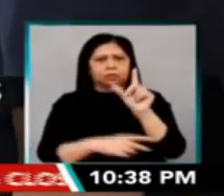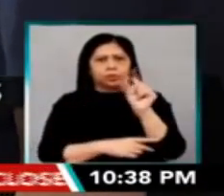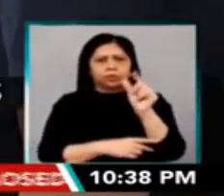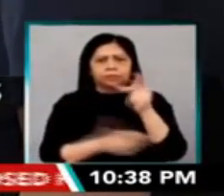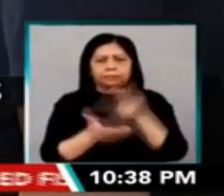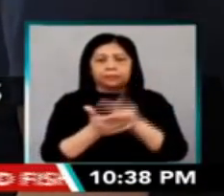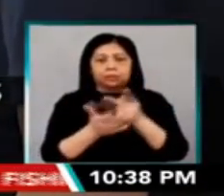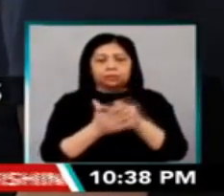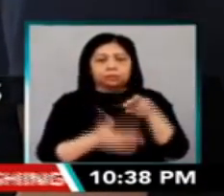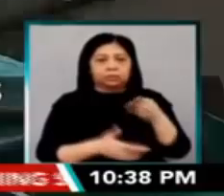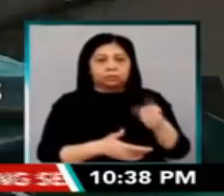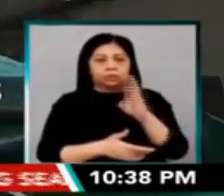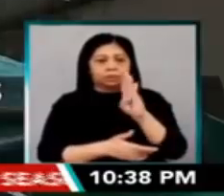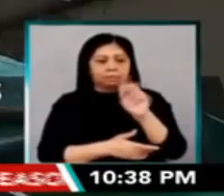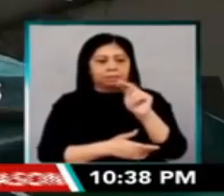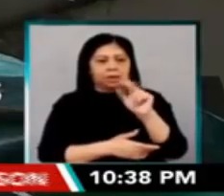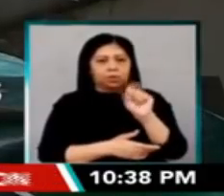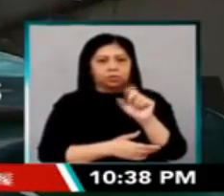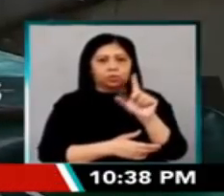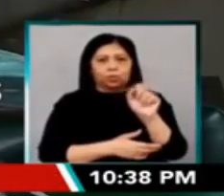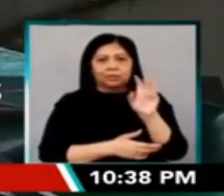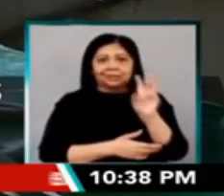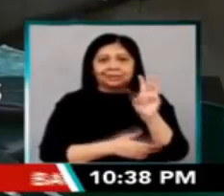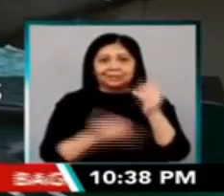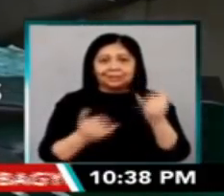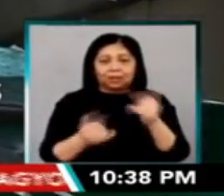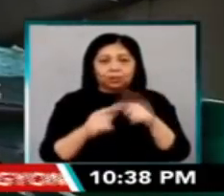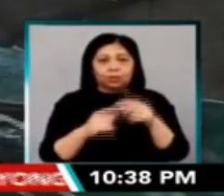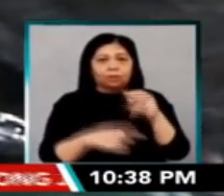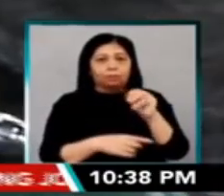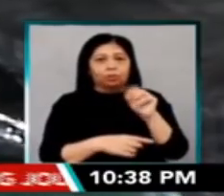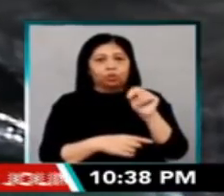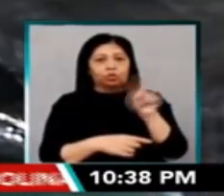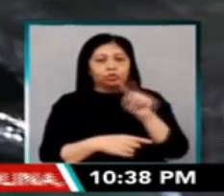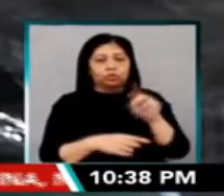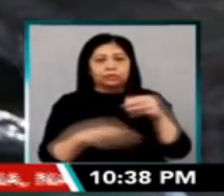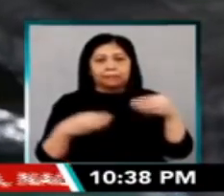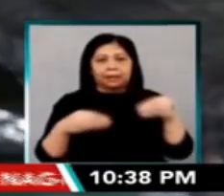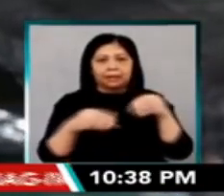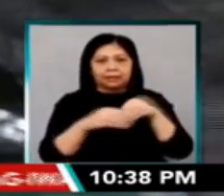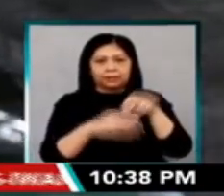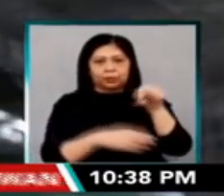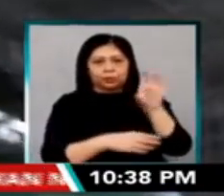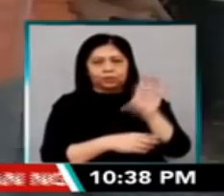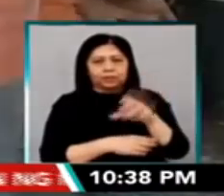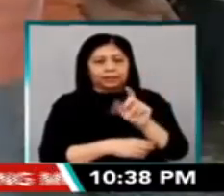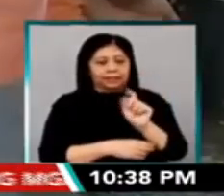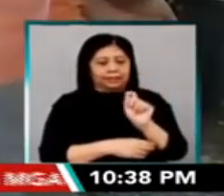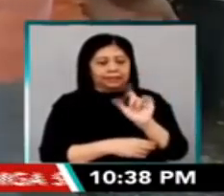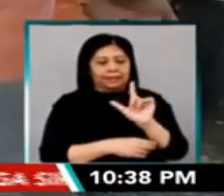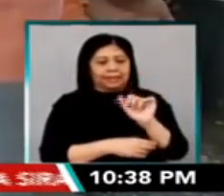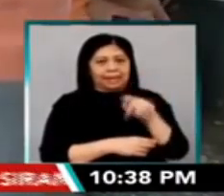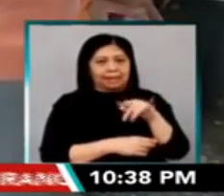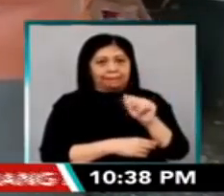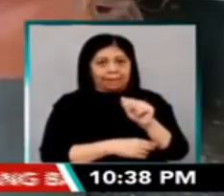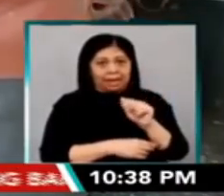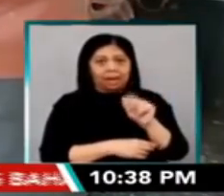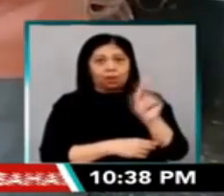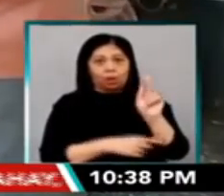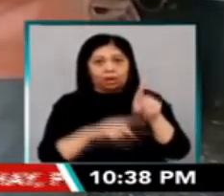na 160 na ang kilo ngayon sa Muñoz Market sa Quezon City. Ang tilapia na 100 pesos kada kilo ang pinakamura